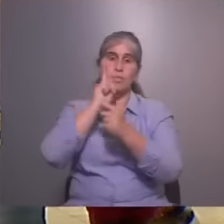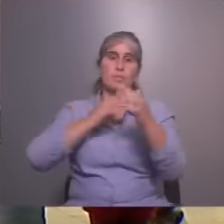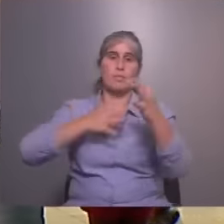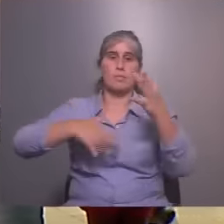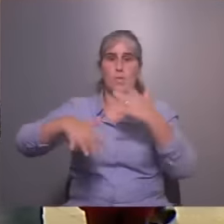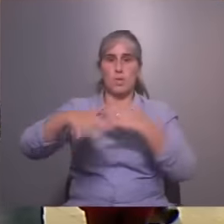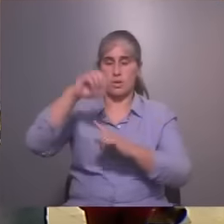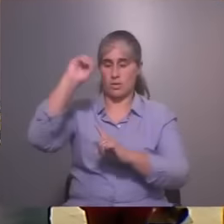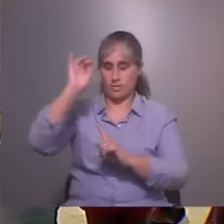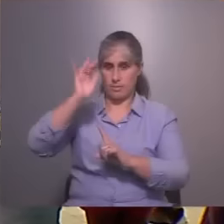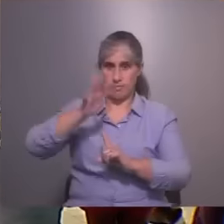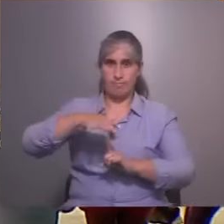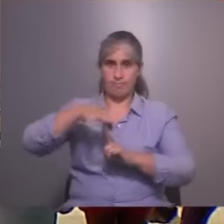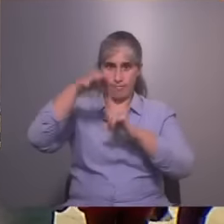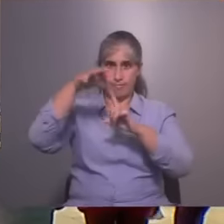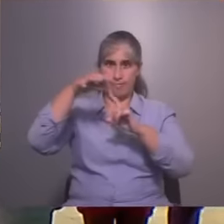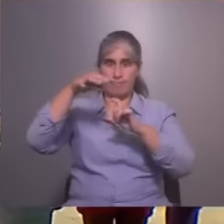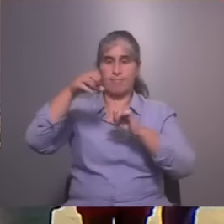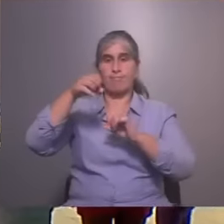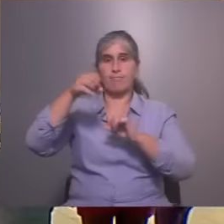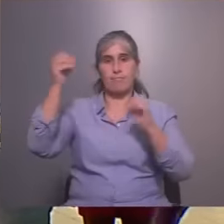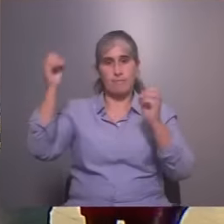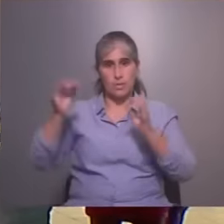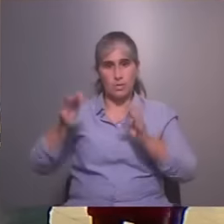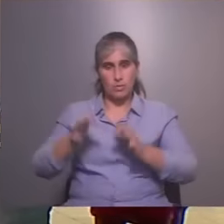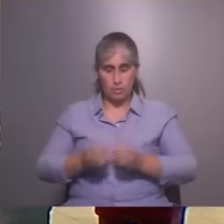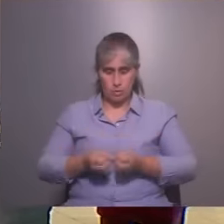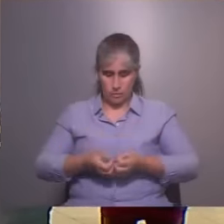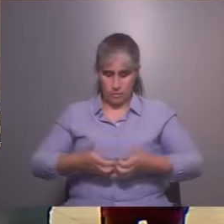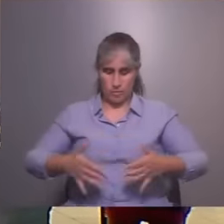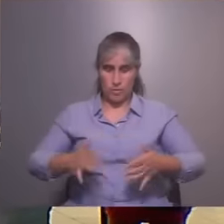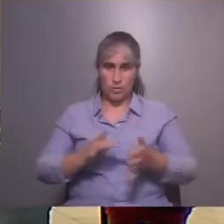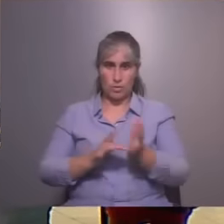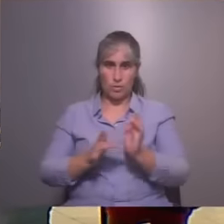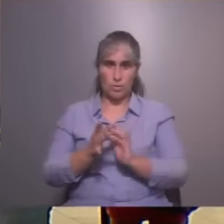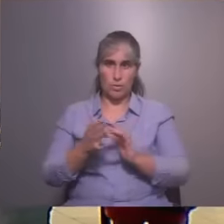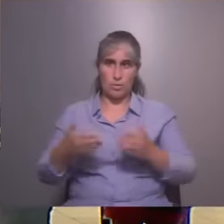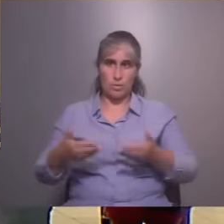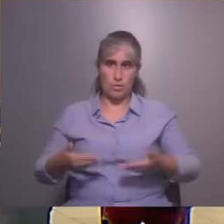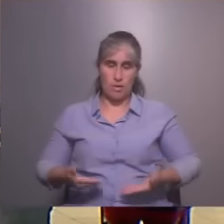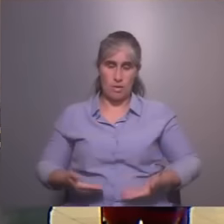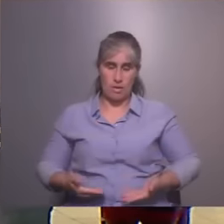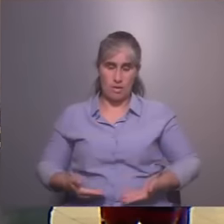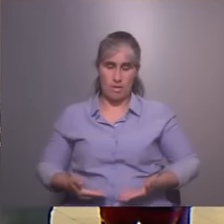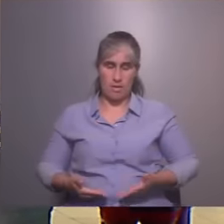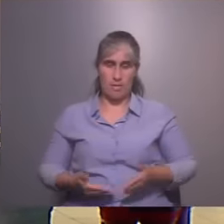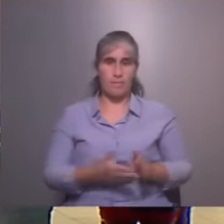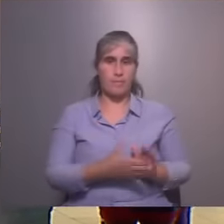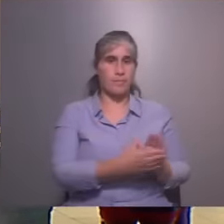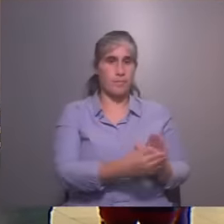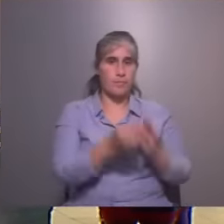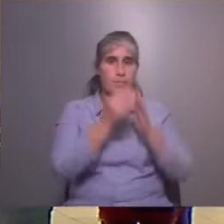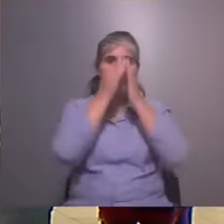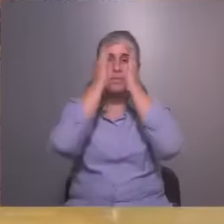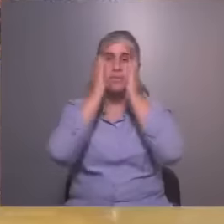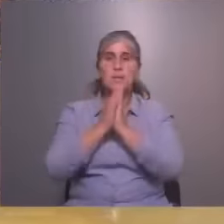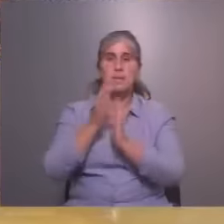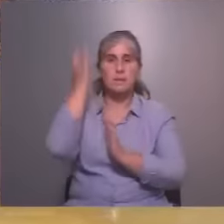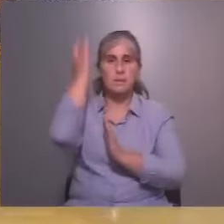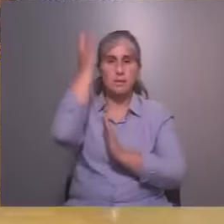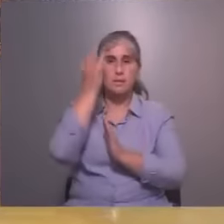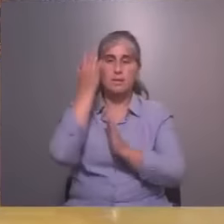śmierci. Zdrowaś, Maryjo, łaski pełna, Pan z Tobą, błogosławionaś Ty między niewiastami